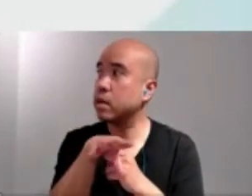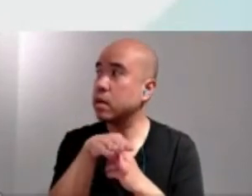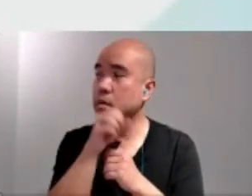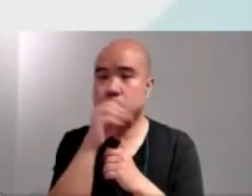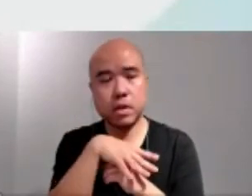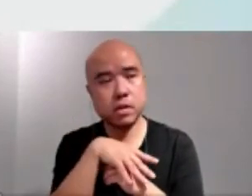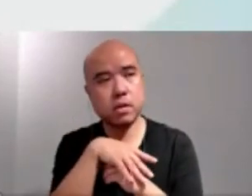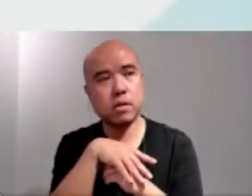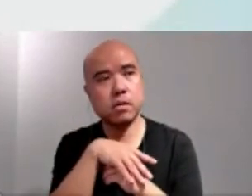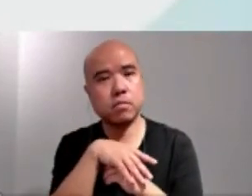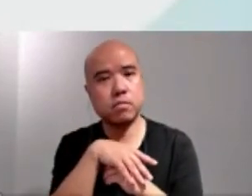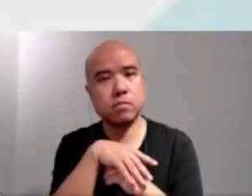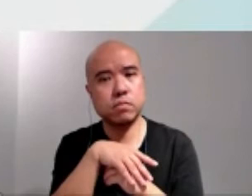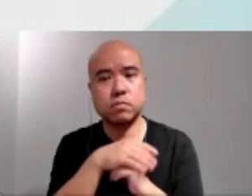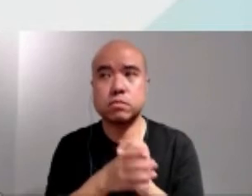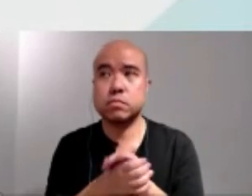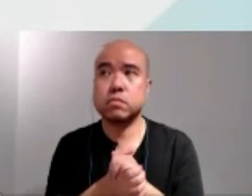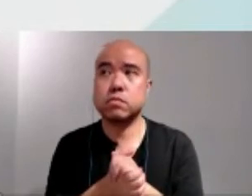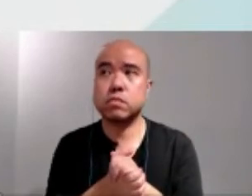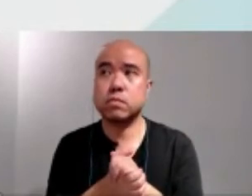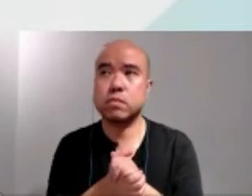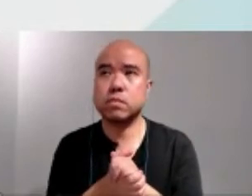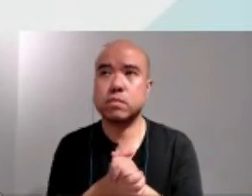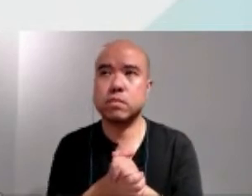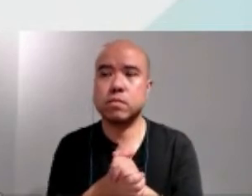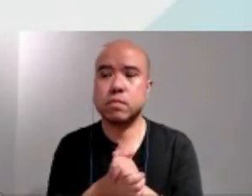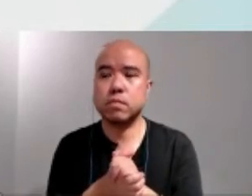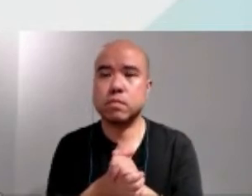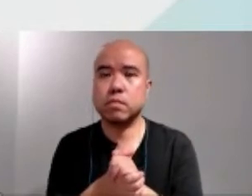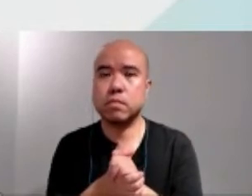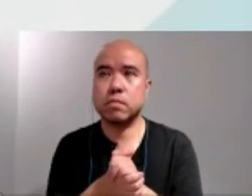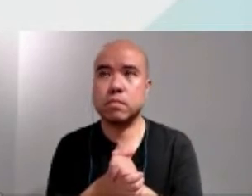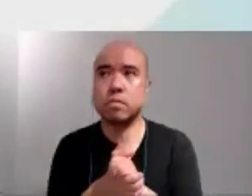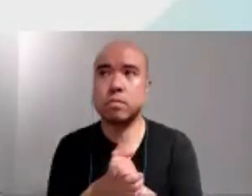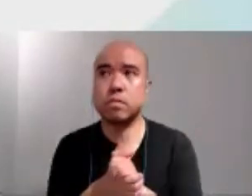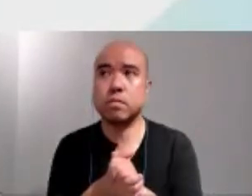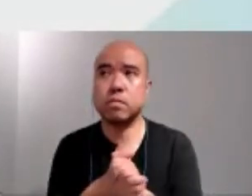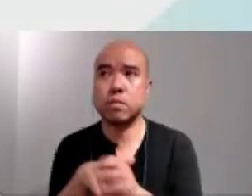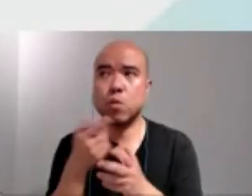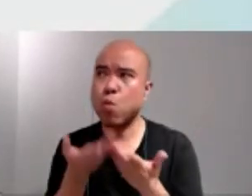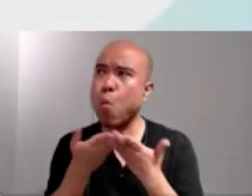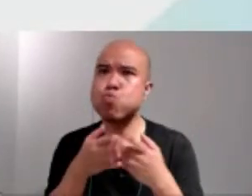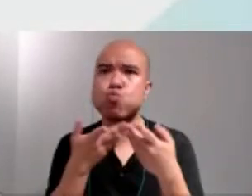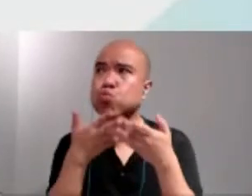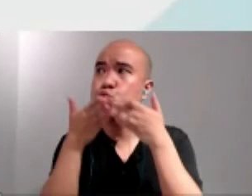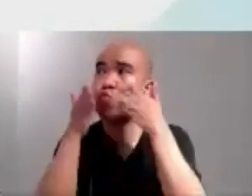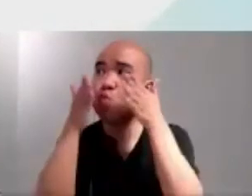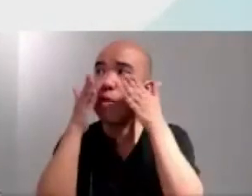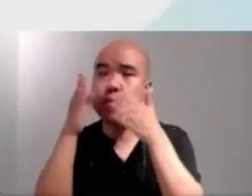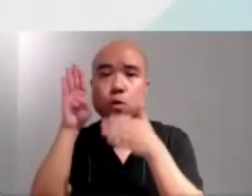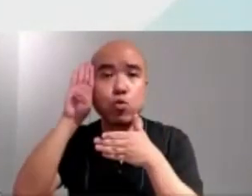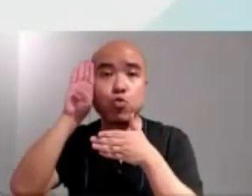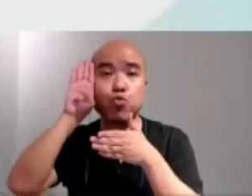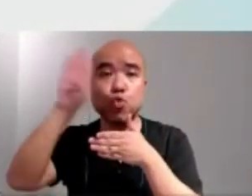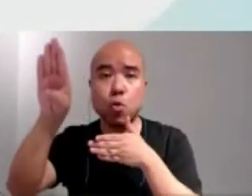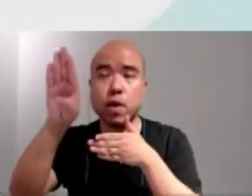嗱，嚟緊啊，真係～因為呢個我哋今日嘅呢個分享會咧，都好多係講未來、將來應該係點，或者你想點